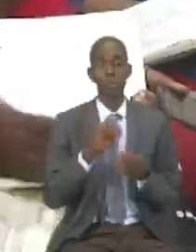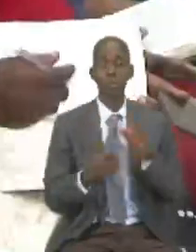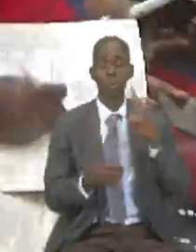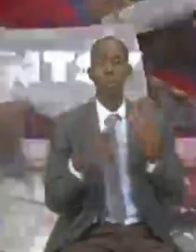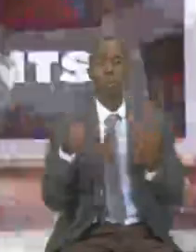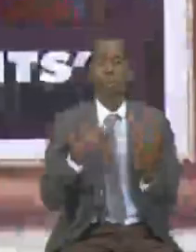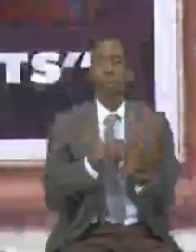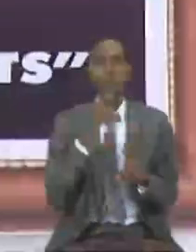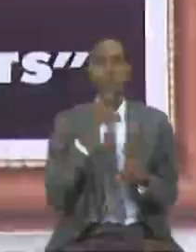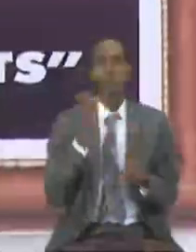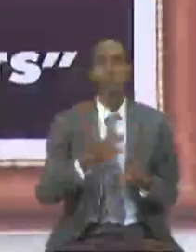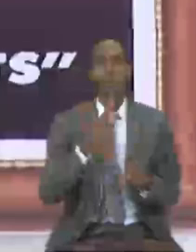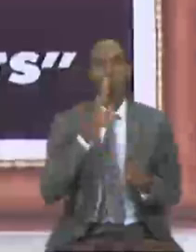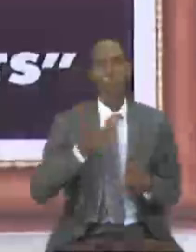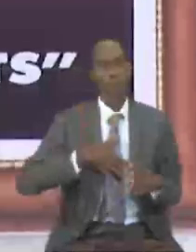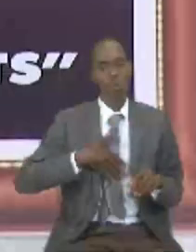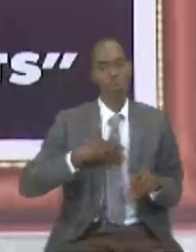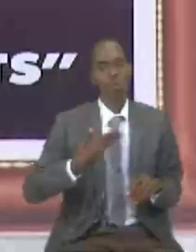nous devons vouloir